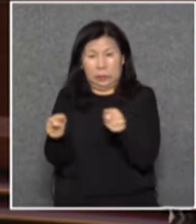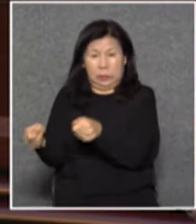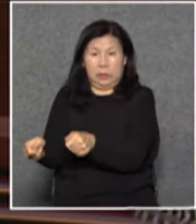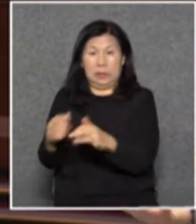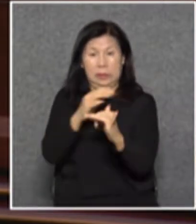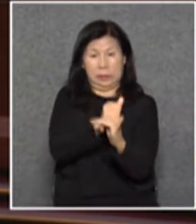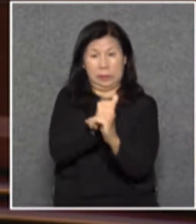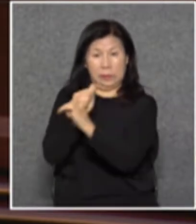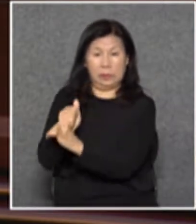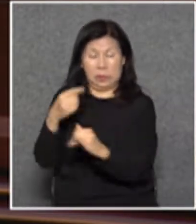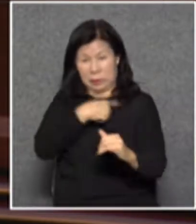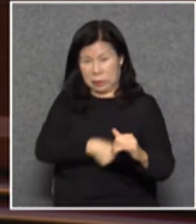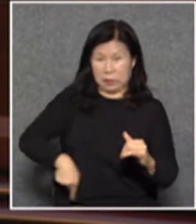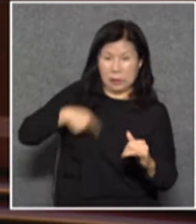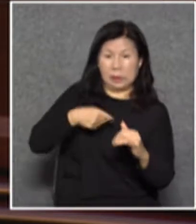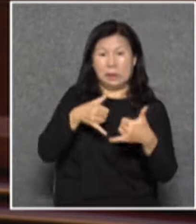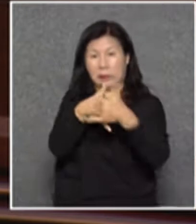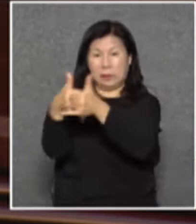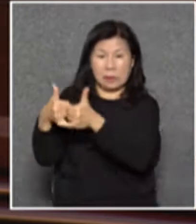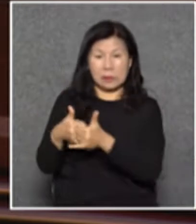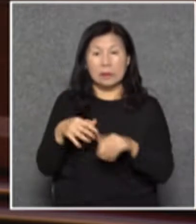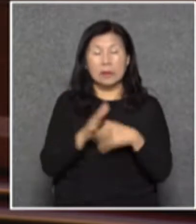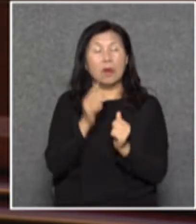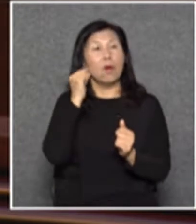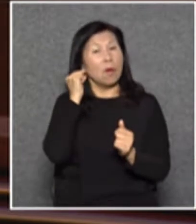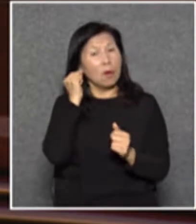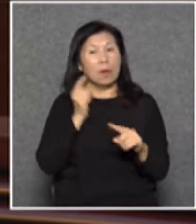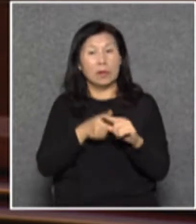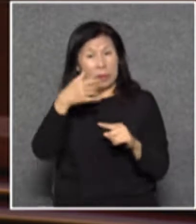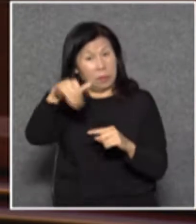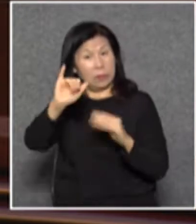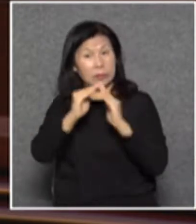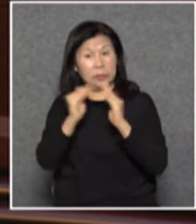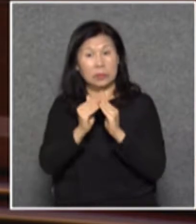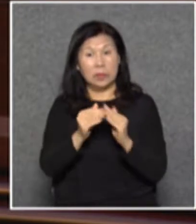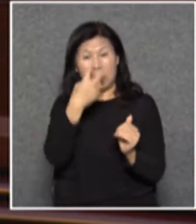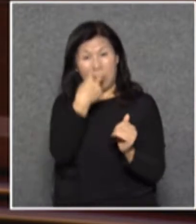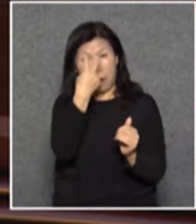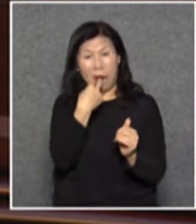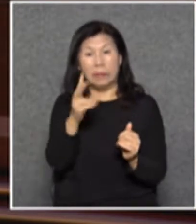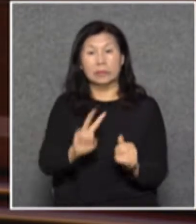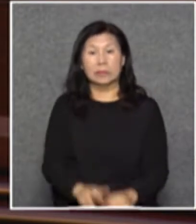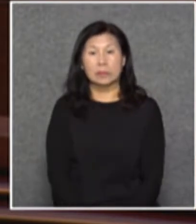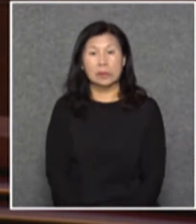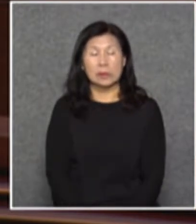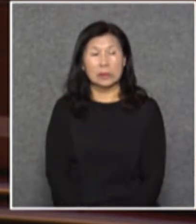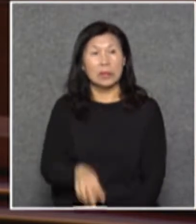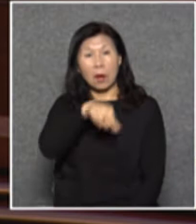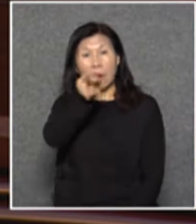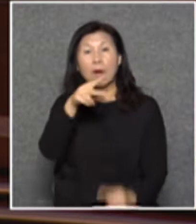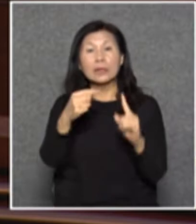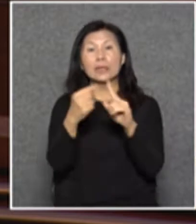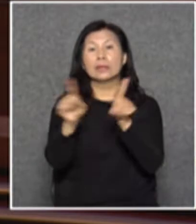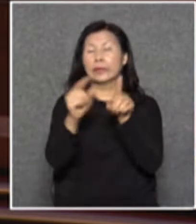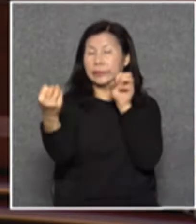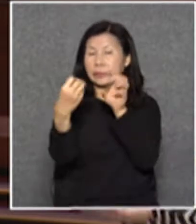就是有身體的接觸，他們自己有些女警呢真的回到家是哭啊，要找人去傾訴，